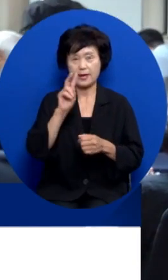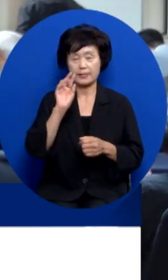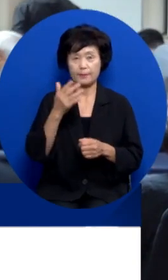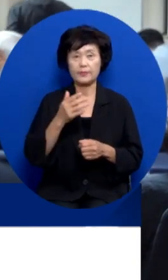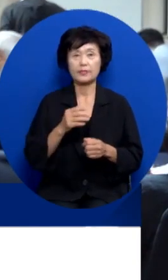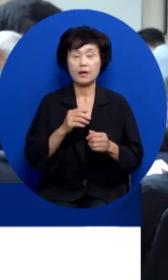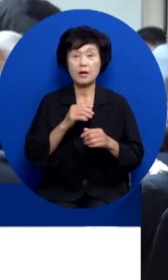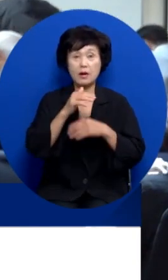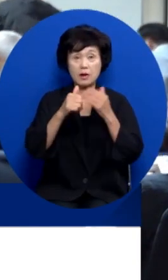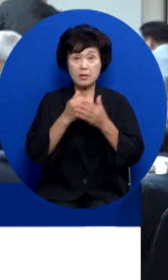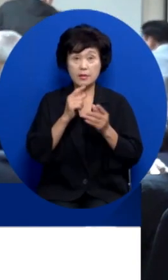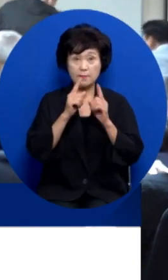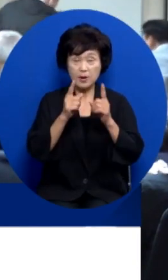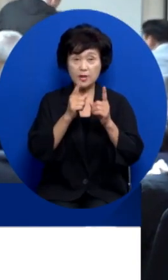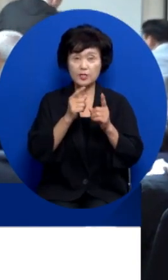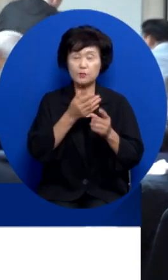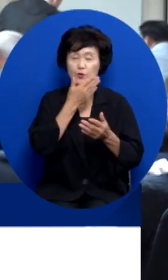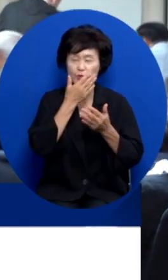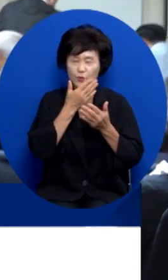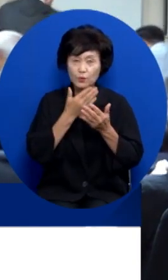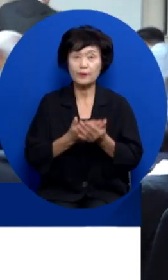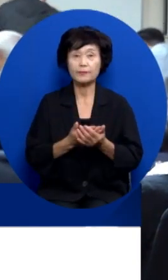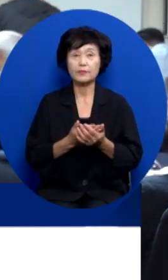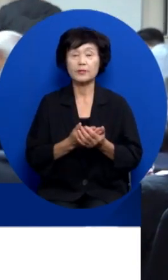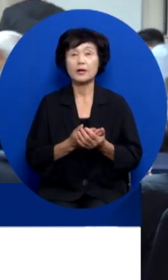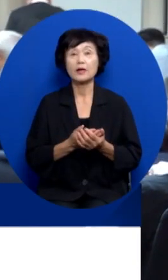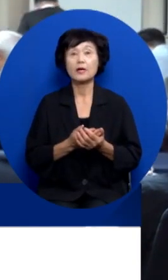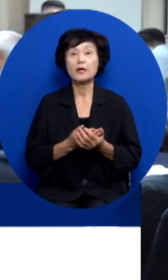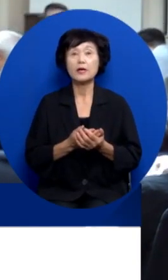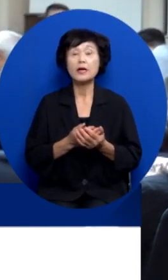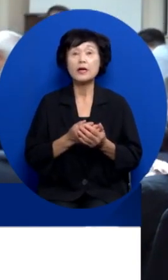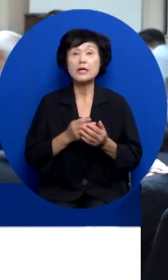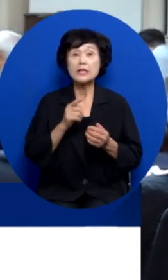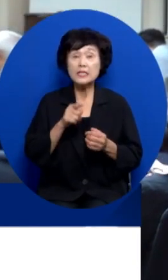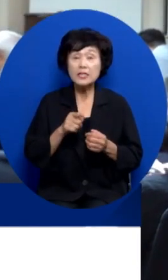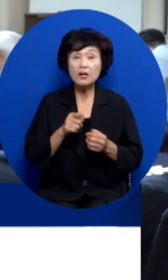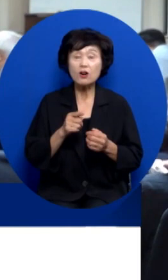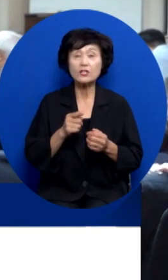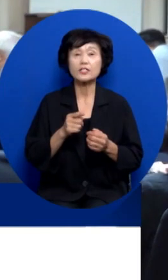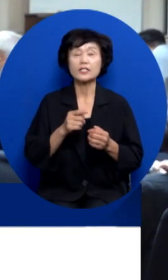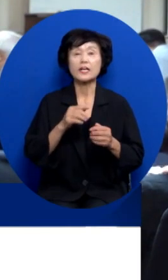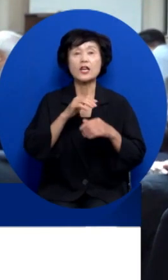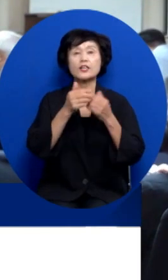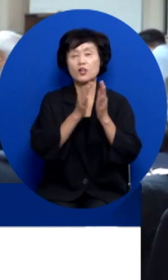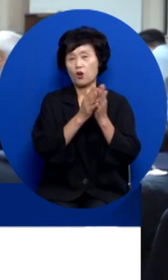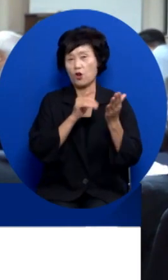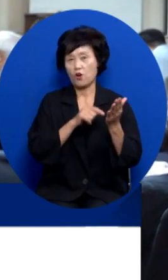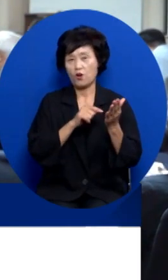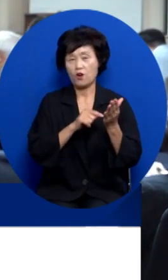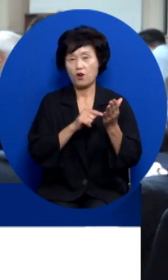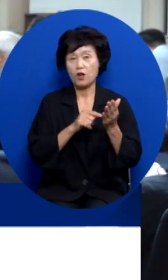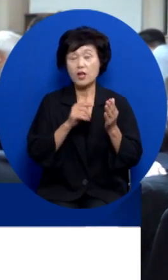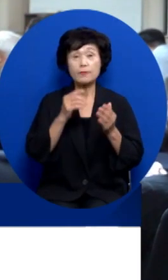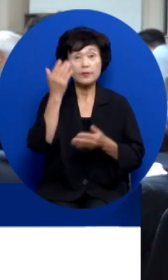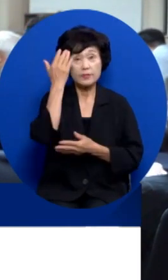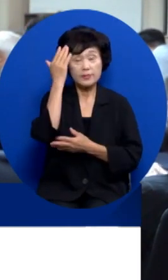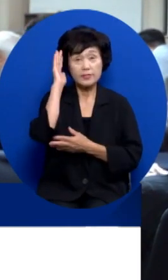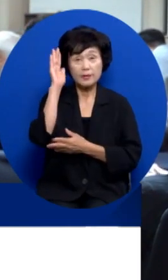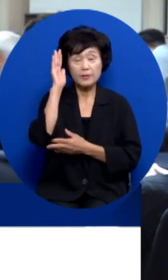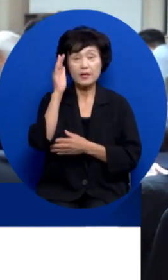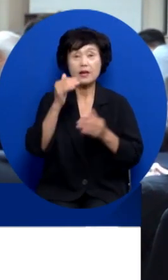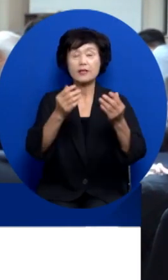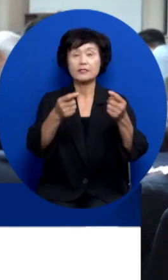말씀으로 돌아가자. 그래서 바로 그런 도구가 동네 세매줄 성경이고 이번 세미나 오신